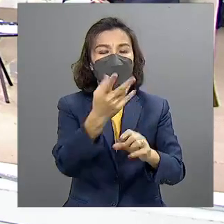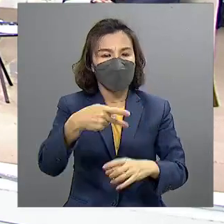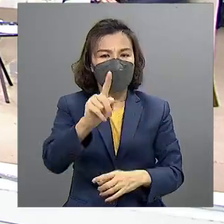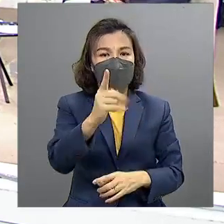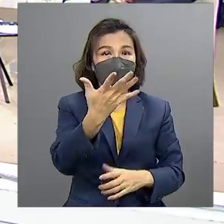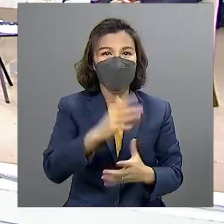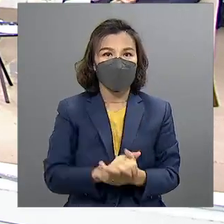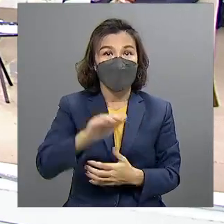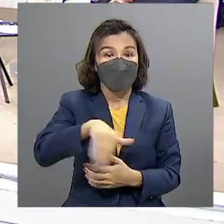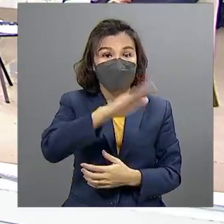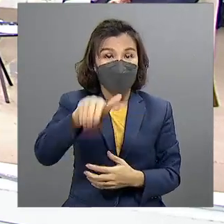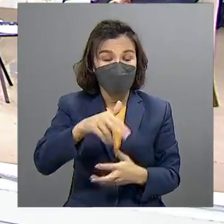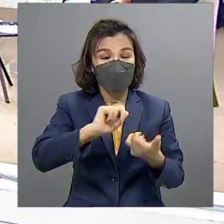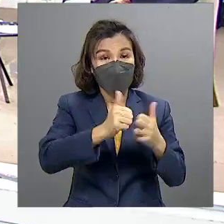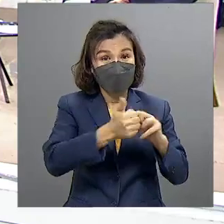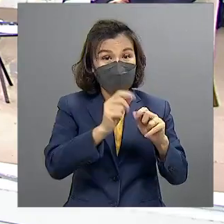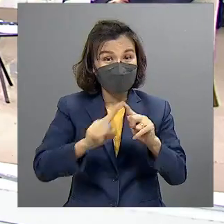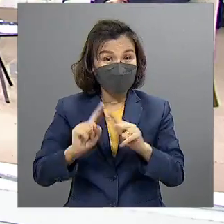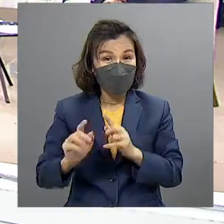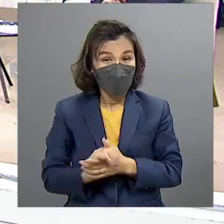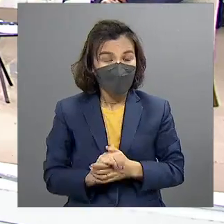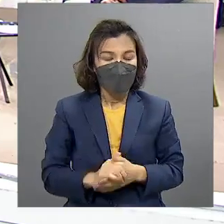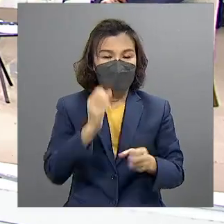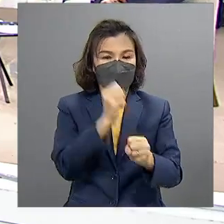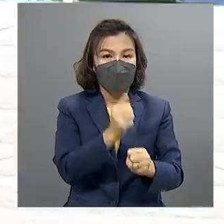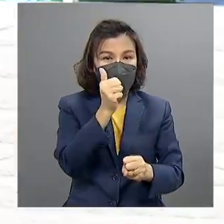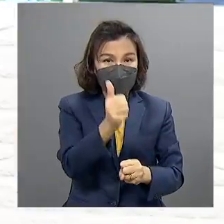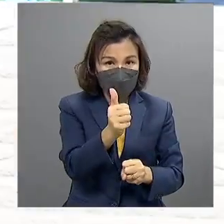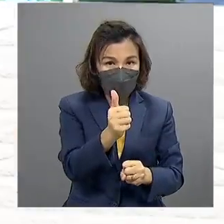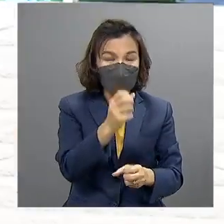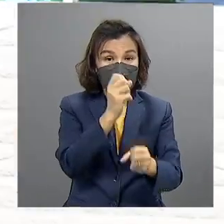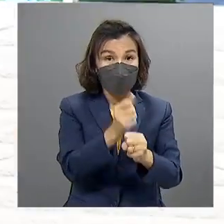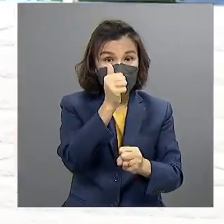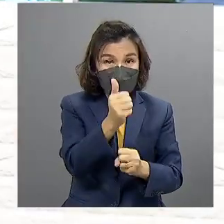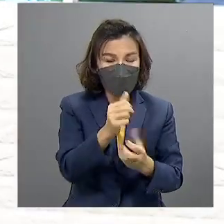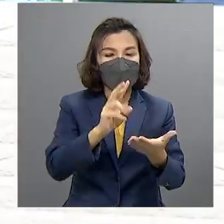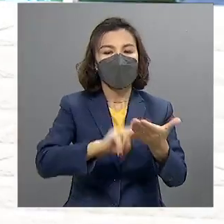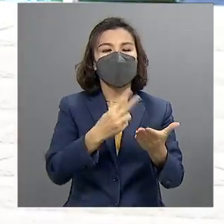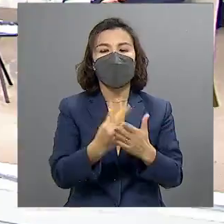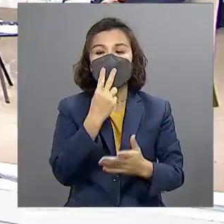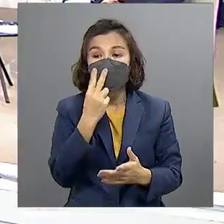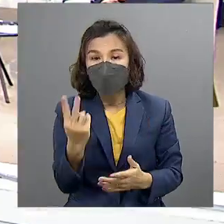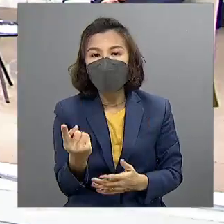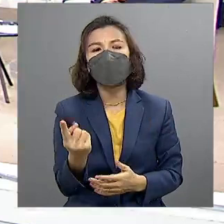านมาเราเชื่อว่าการทำความดีการส่งต่อเนี่ยแหละค่ะเราจะเห็นความงดงามของความช่วยเหลือท่